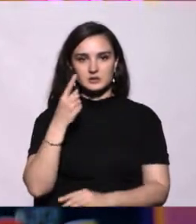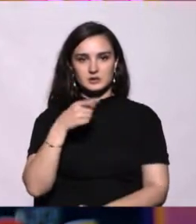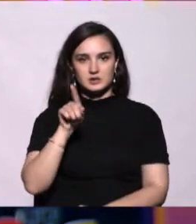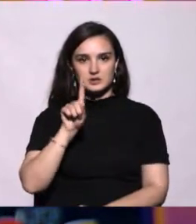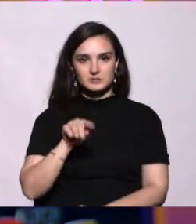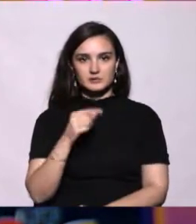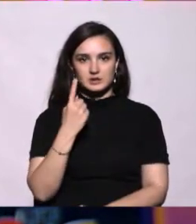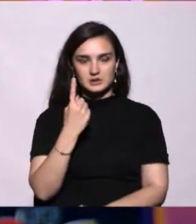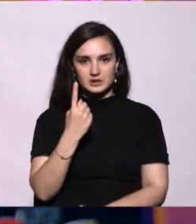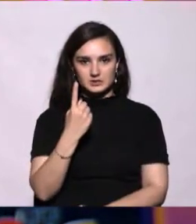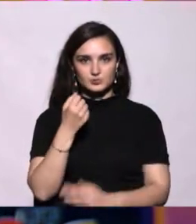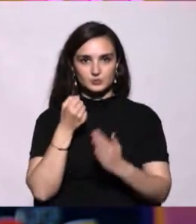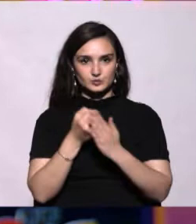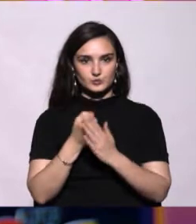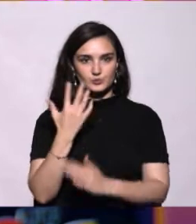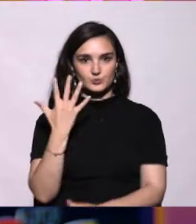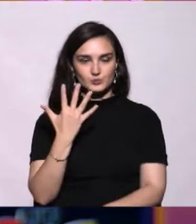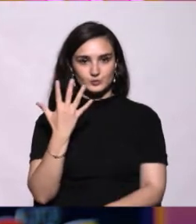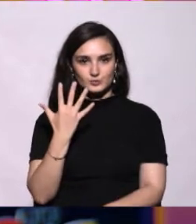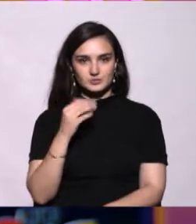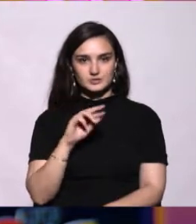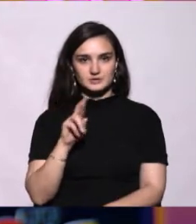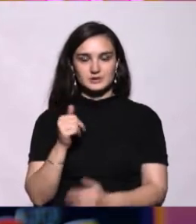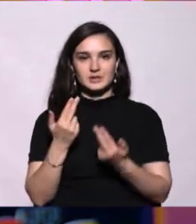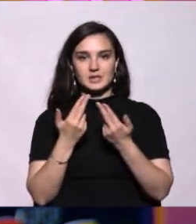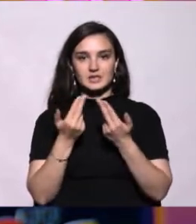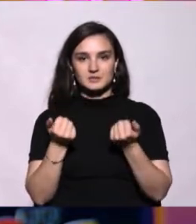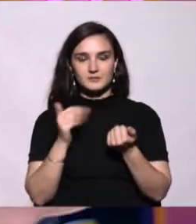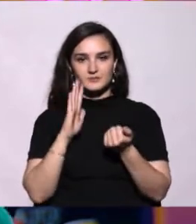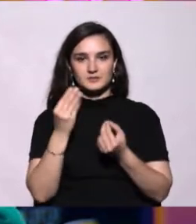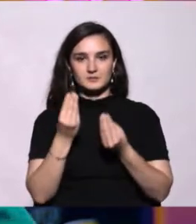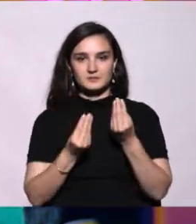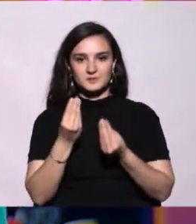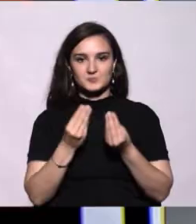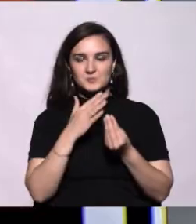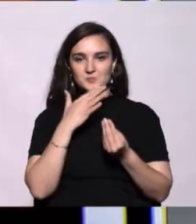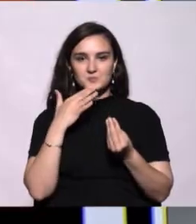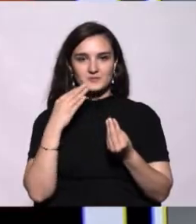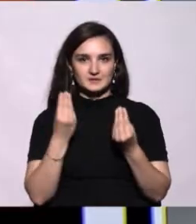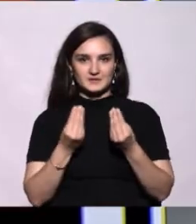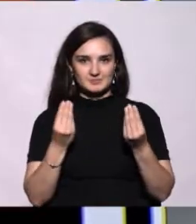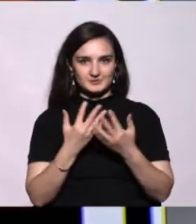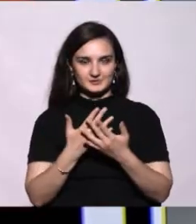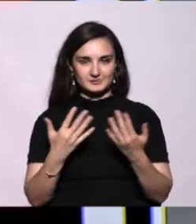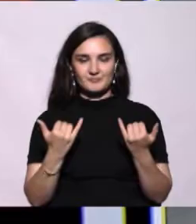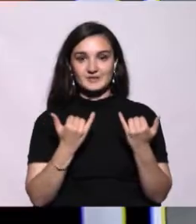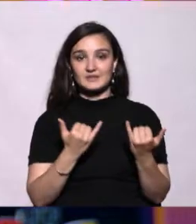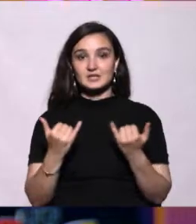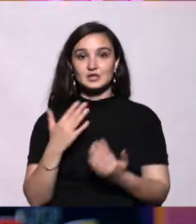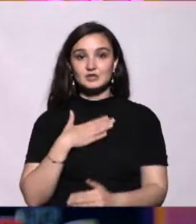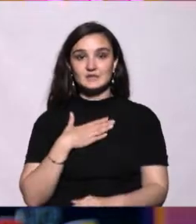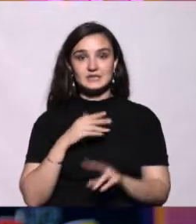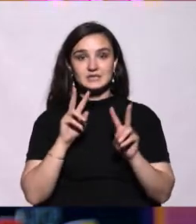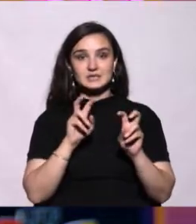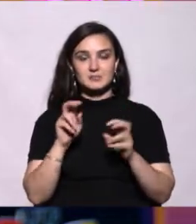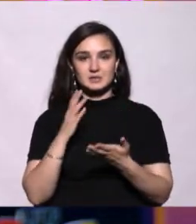from 1 to 5. And of course, we will play a lot of games. დღევანდელი ჩვენი